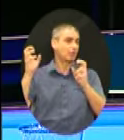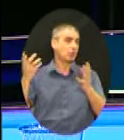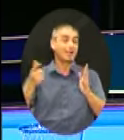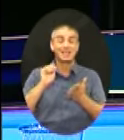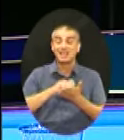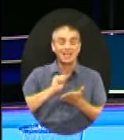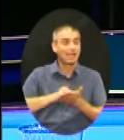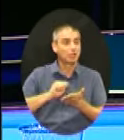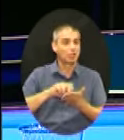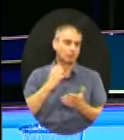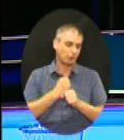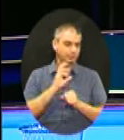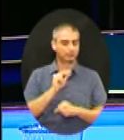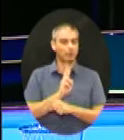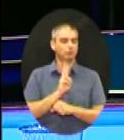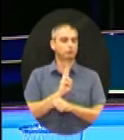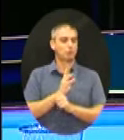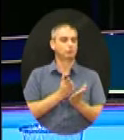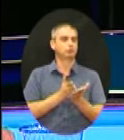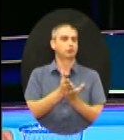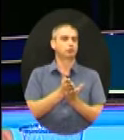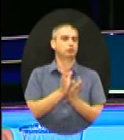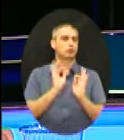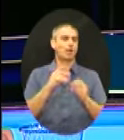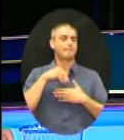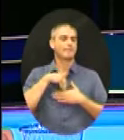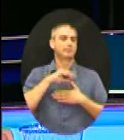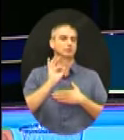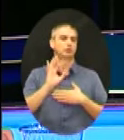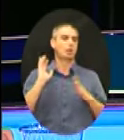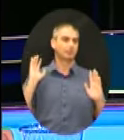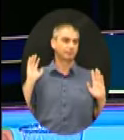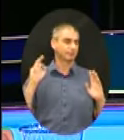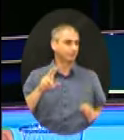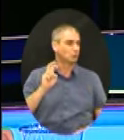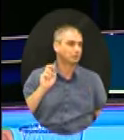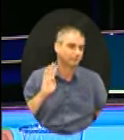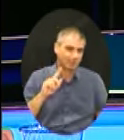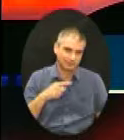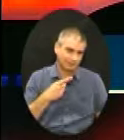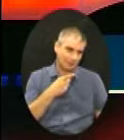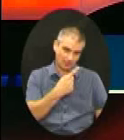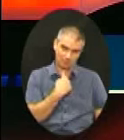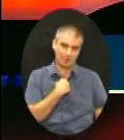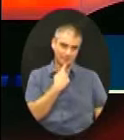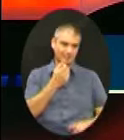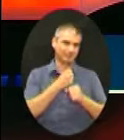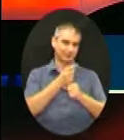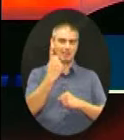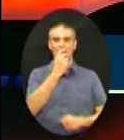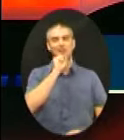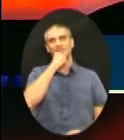העיתונאים שעובדים צריכים לשמור באמת על היושרה הפנימית שלהם וזי בן זימן אתה אמרתי הצגתי אותך